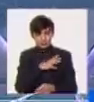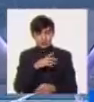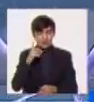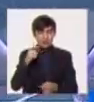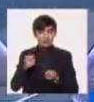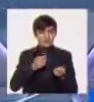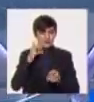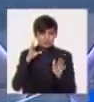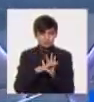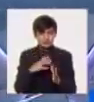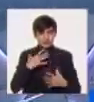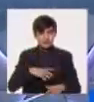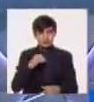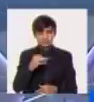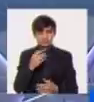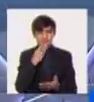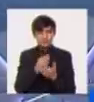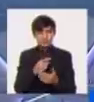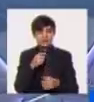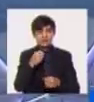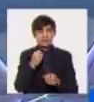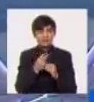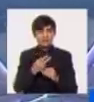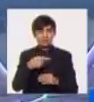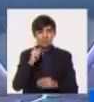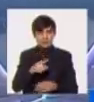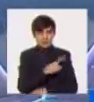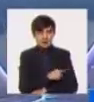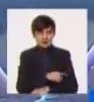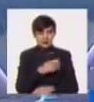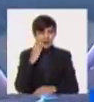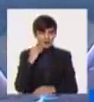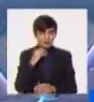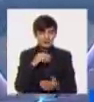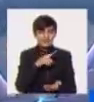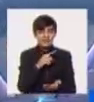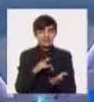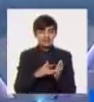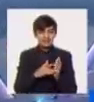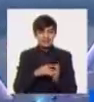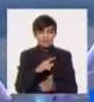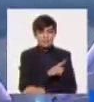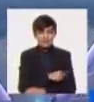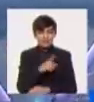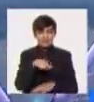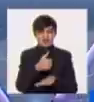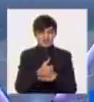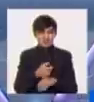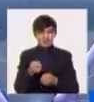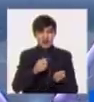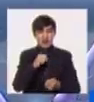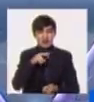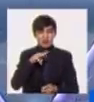ескермеді. Дәл осылай деп, бүгін 12-ші аурухана, яғни Алматы орталық клиникалық ауруханасының басшысы